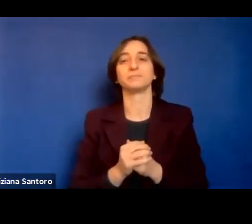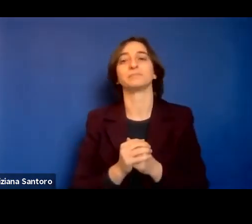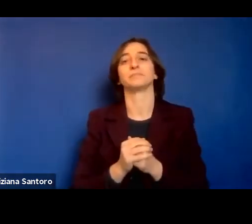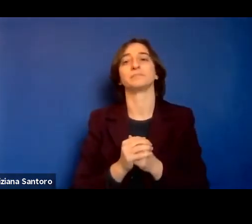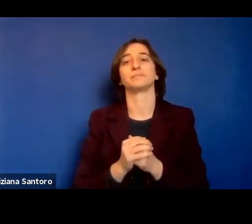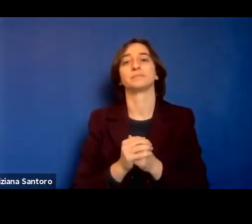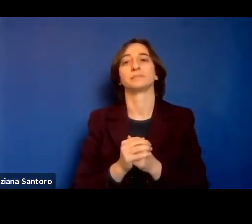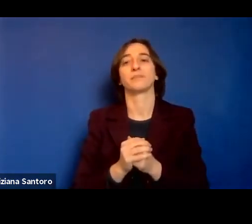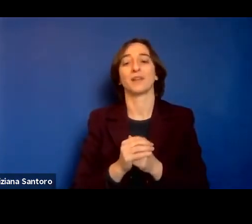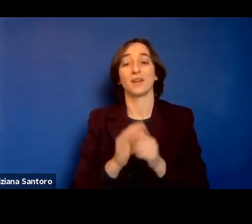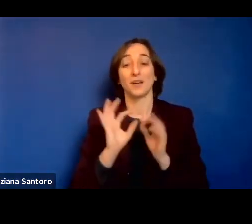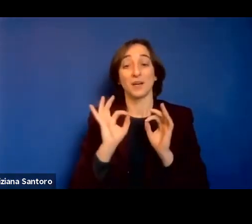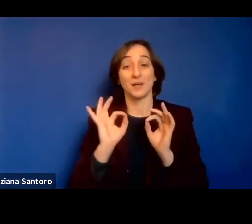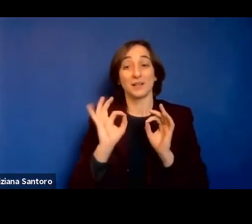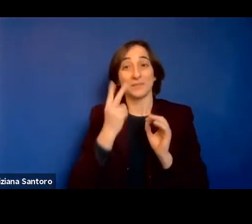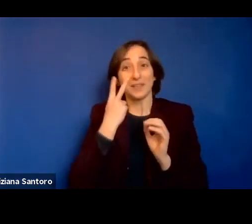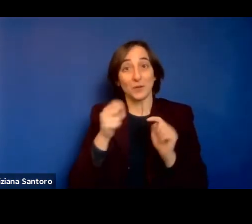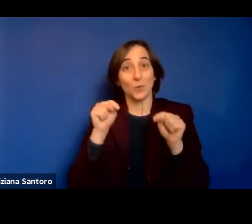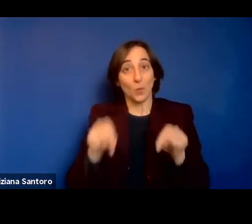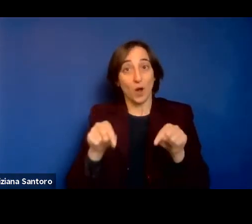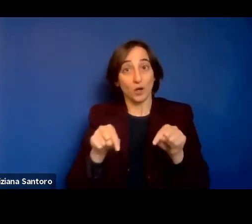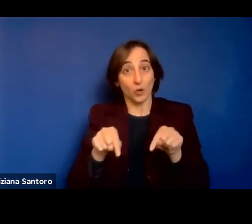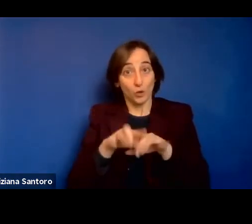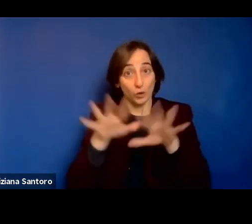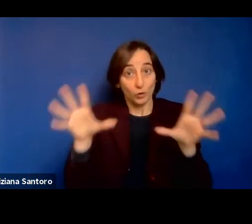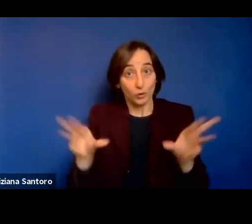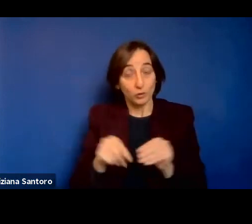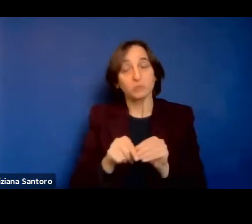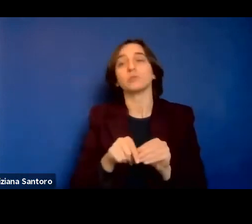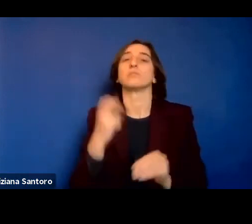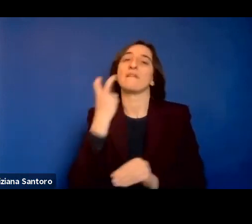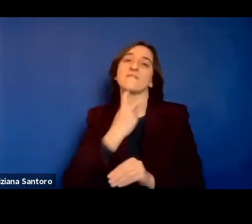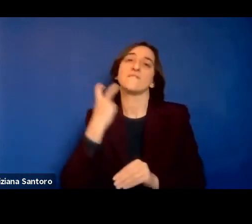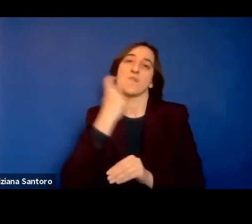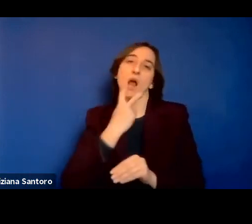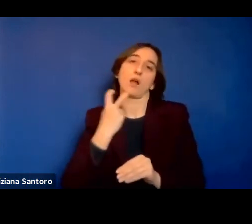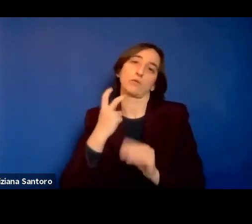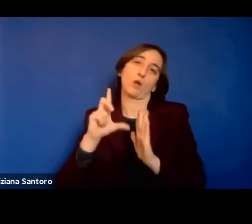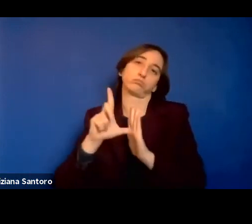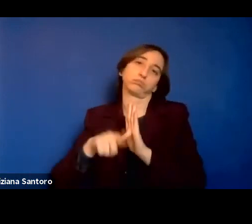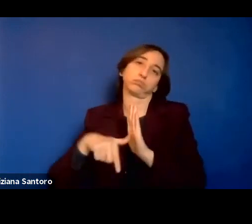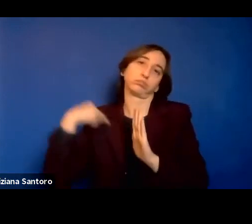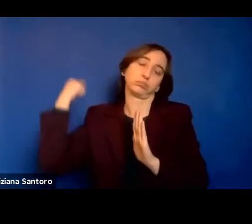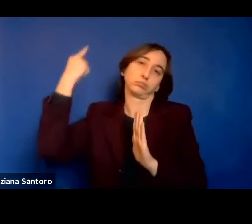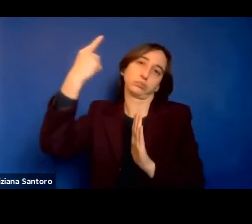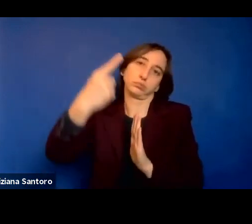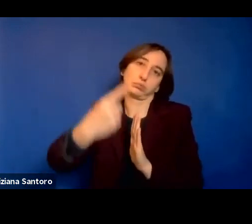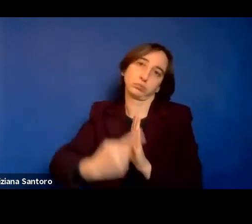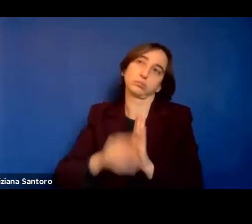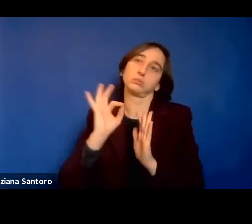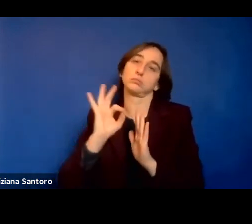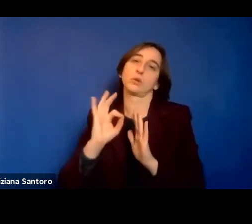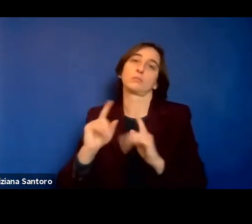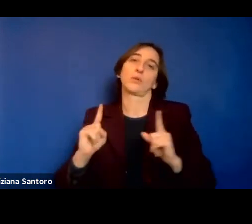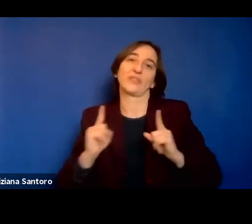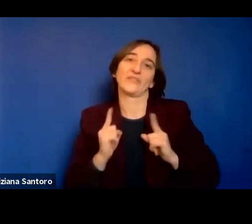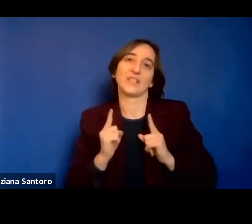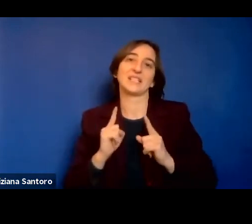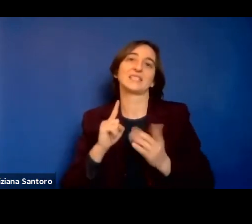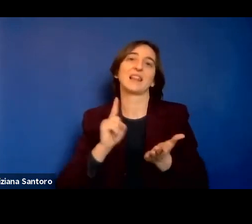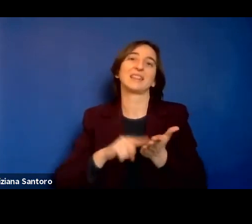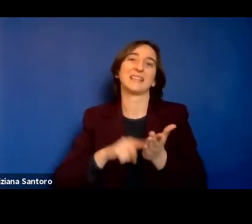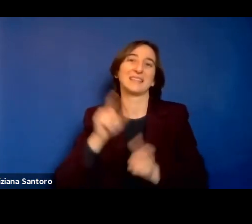terreno, FIABDA opera da molti anni a difesa dei diritti delle persone sorde e delle famiglie che